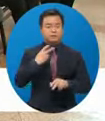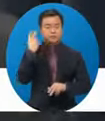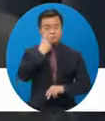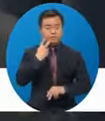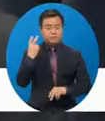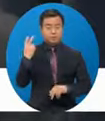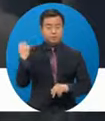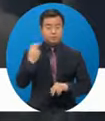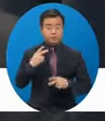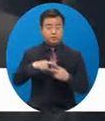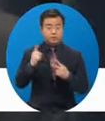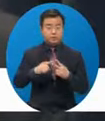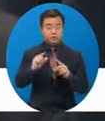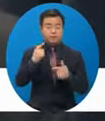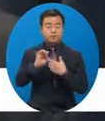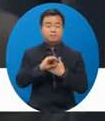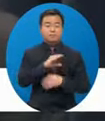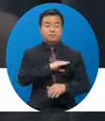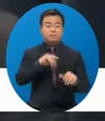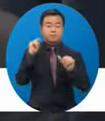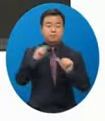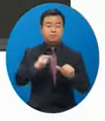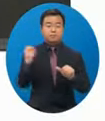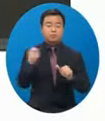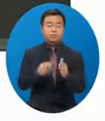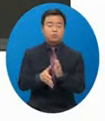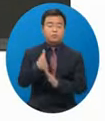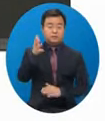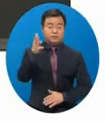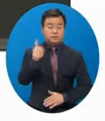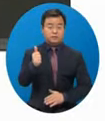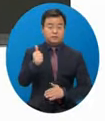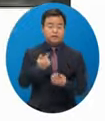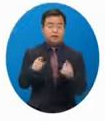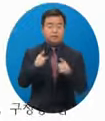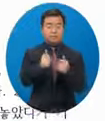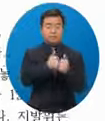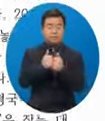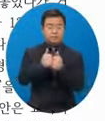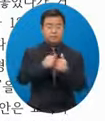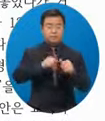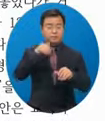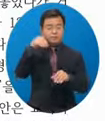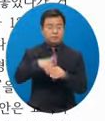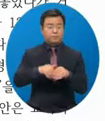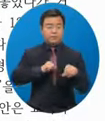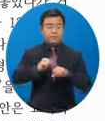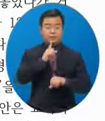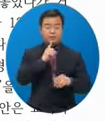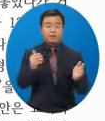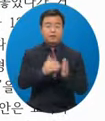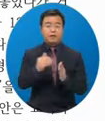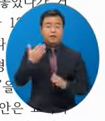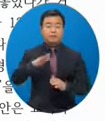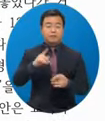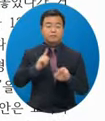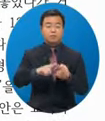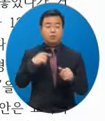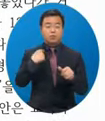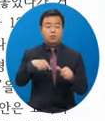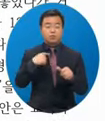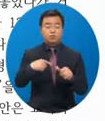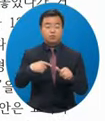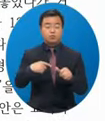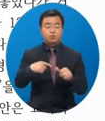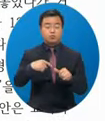제나 임명제 등을 논의하겠다는 겁니다 이에 대해 진보교육 단체들은 교육감 직선제 폐지를 위한 군이라면